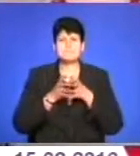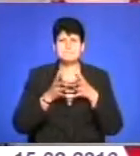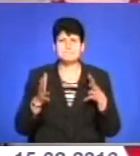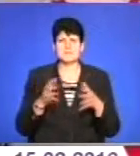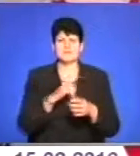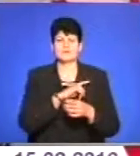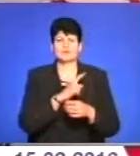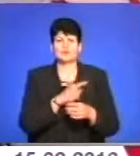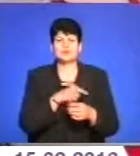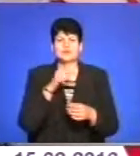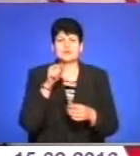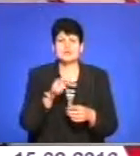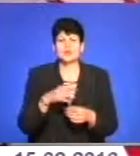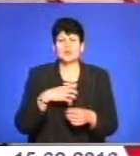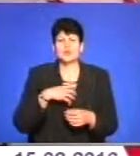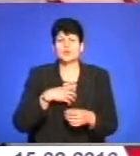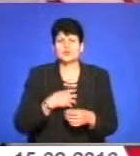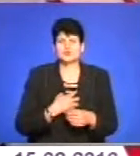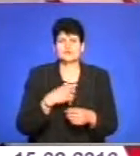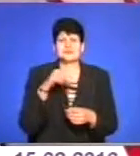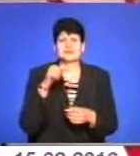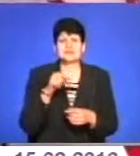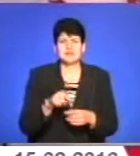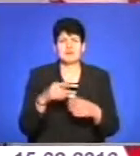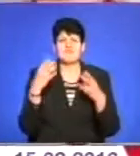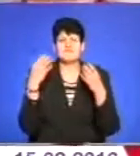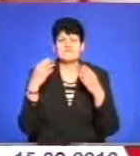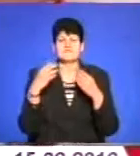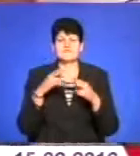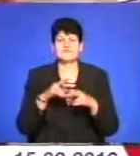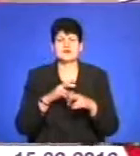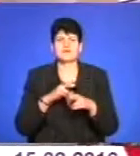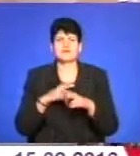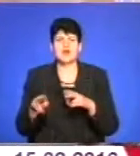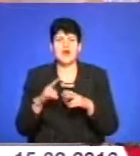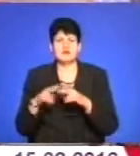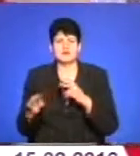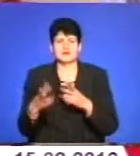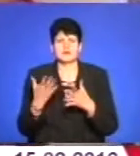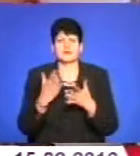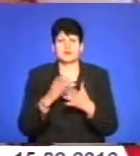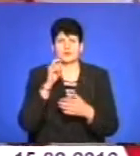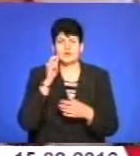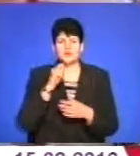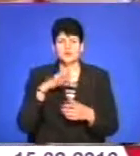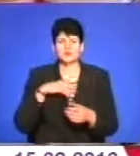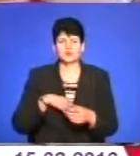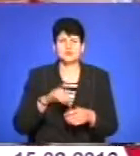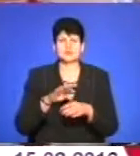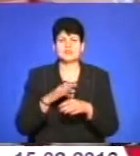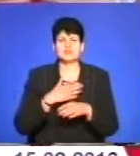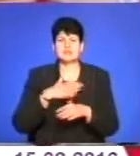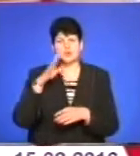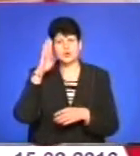посилюється отой сум за отими втратами, які несе Україна. Душа болить за наших хлопців,